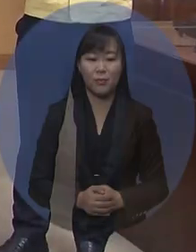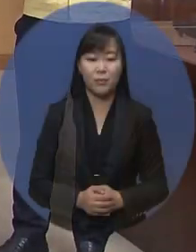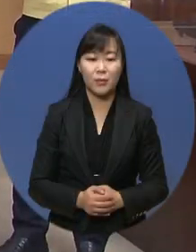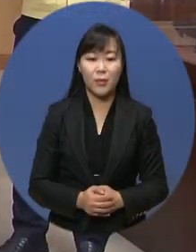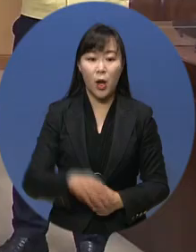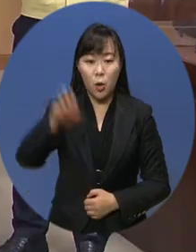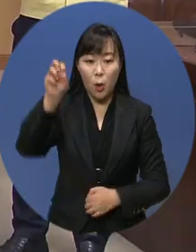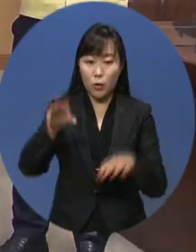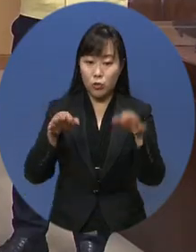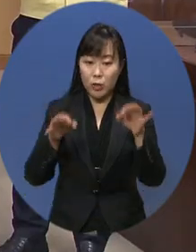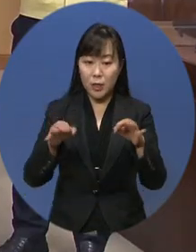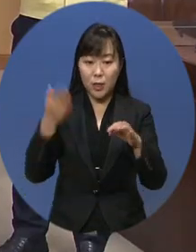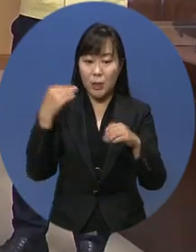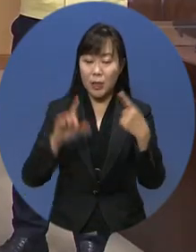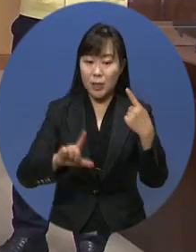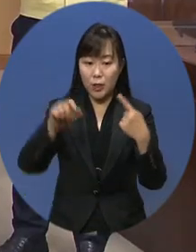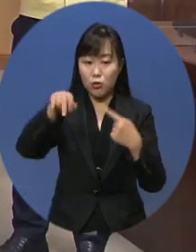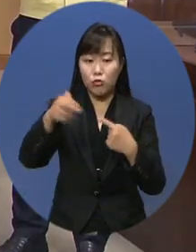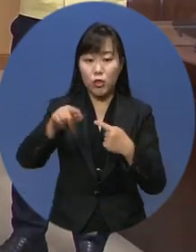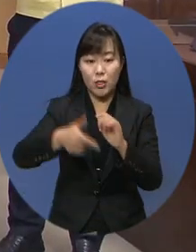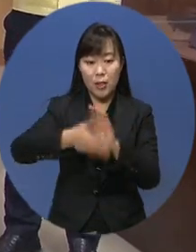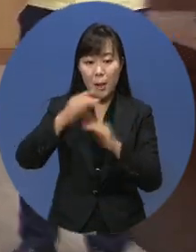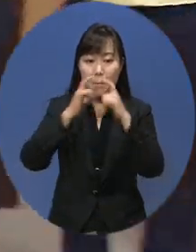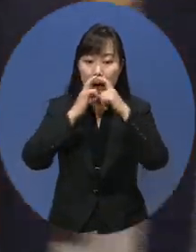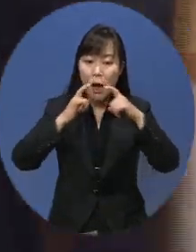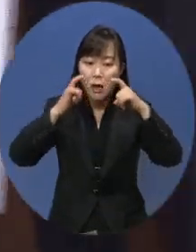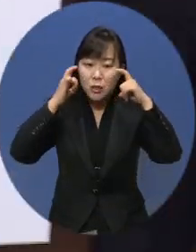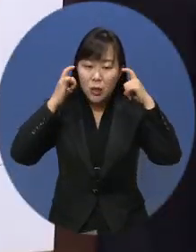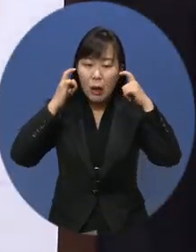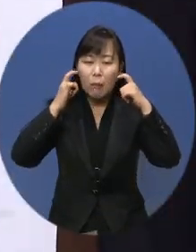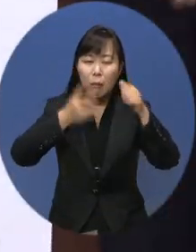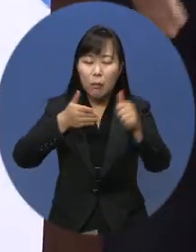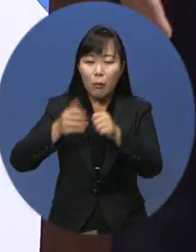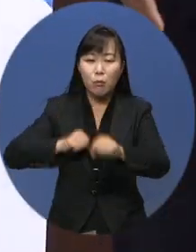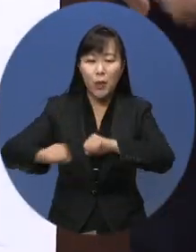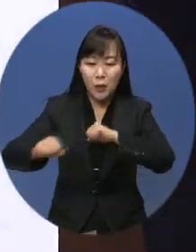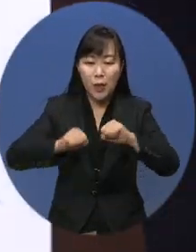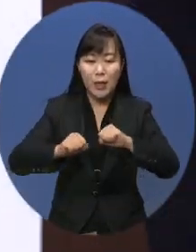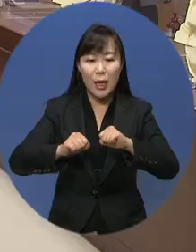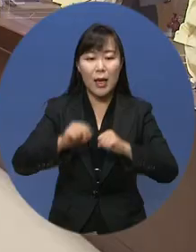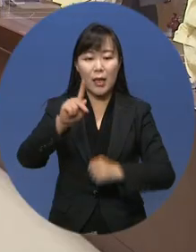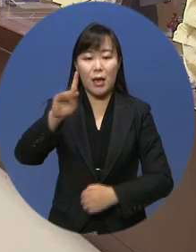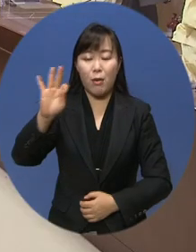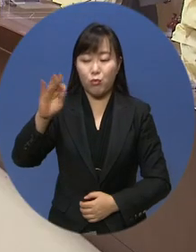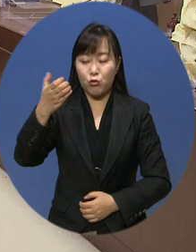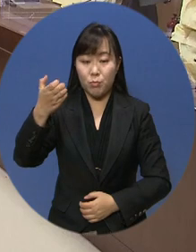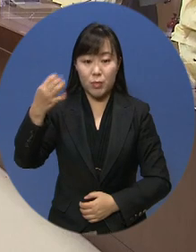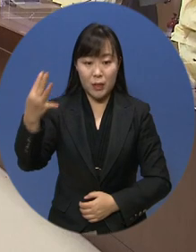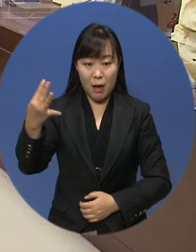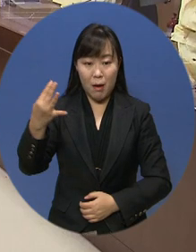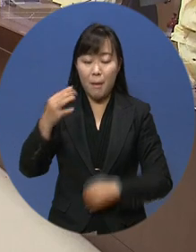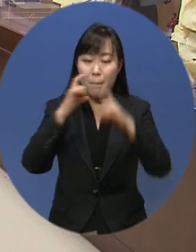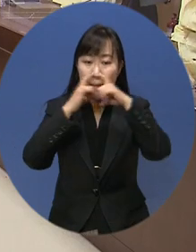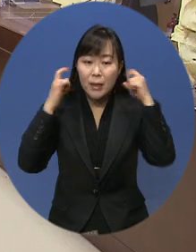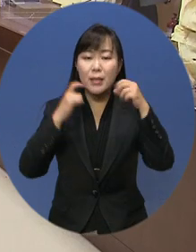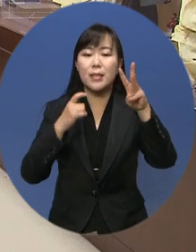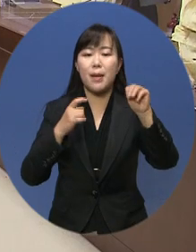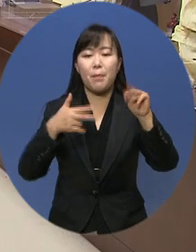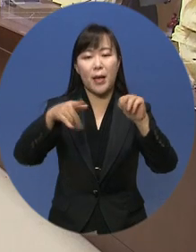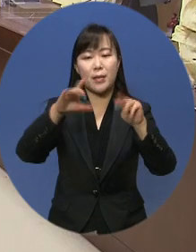광주은행 이 지난 1일 순천시의 마스크 권 분 운동 참여로 kf 고 14 마스크 3만장 을